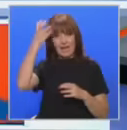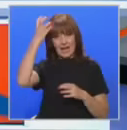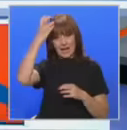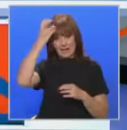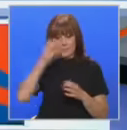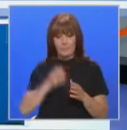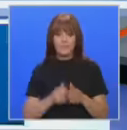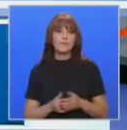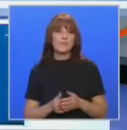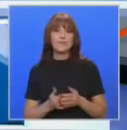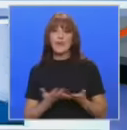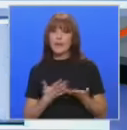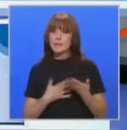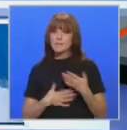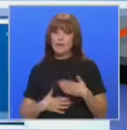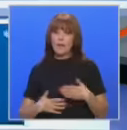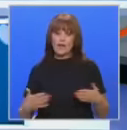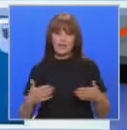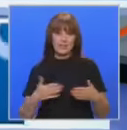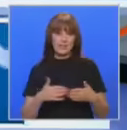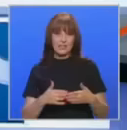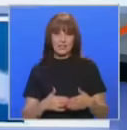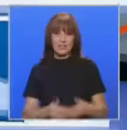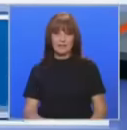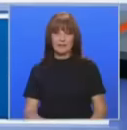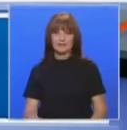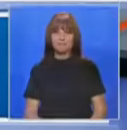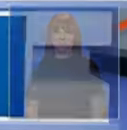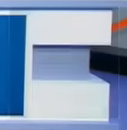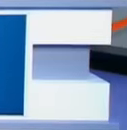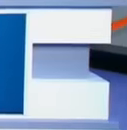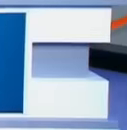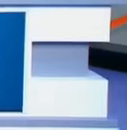Така се разделяме. Спокойни почивни дни от нашия екип.